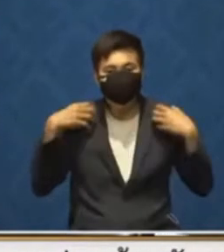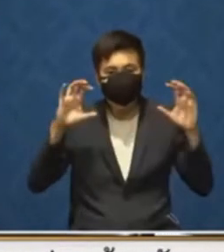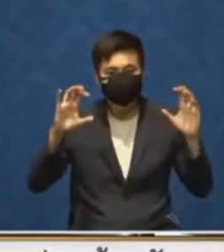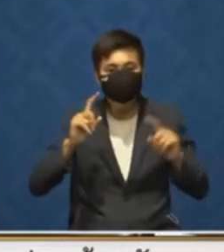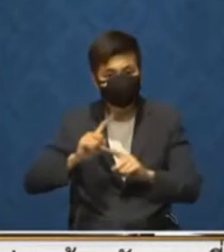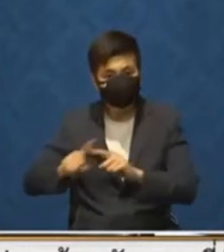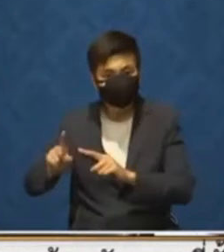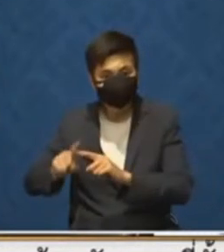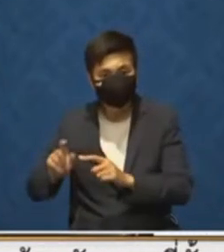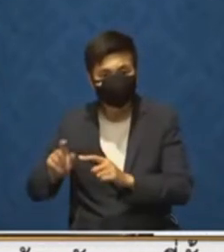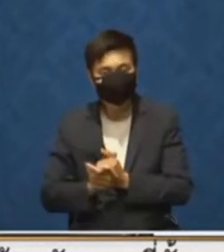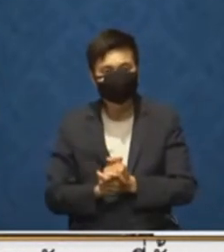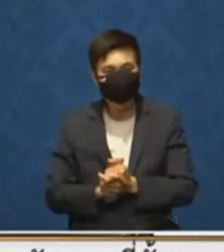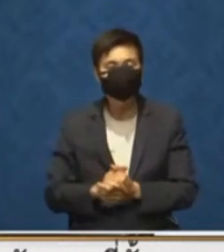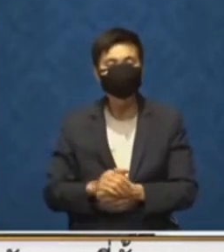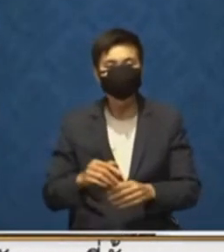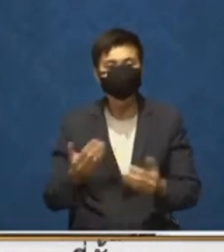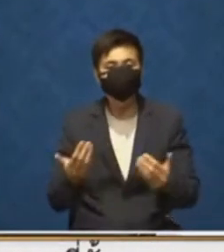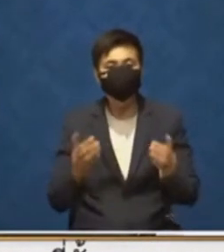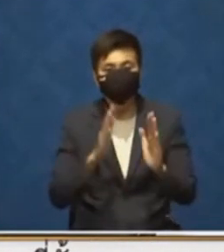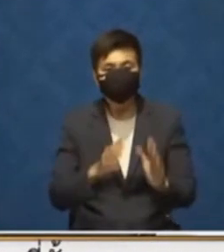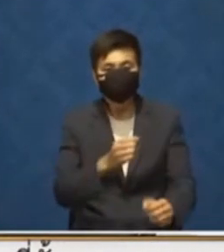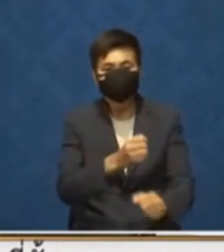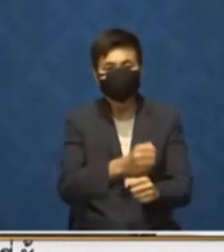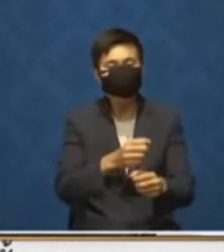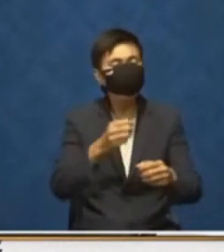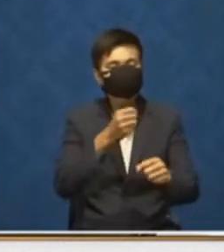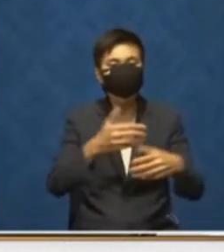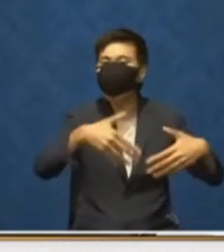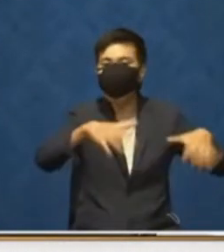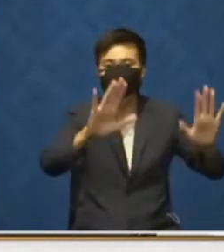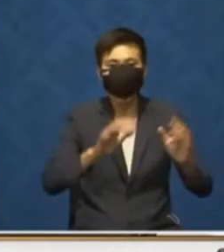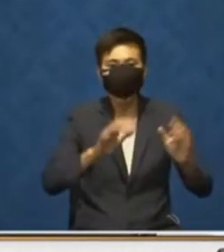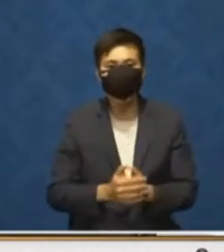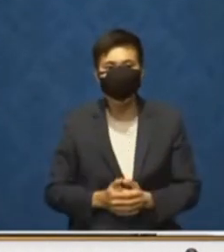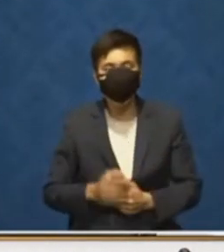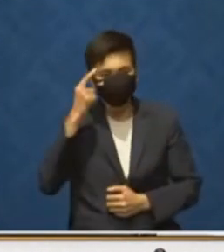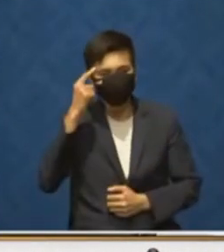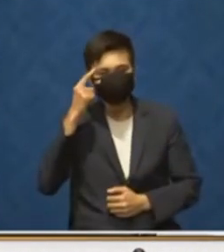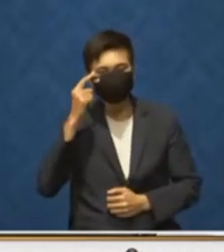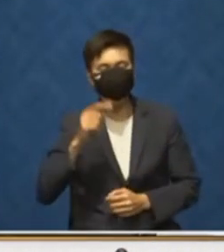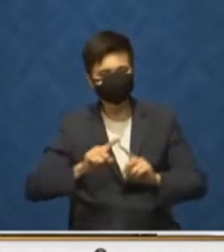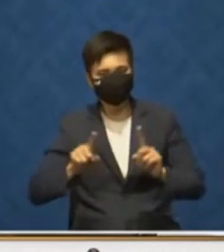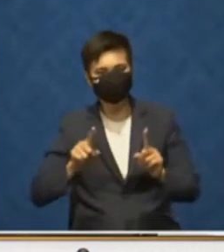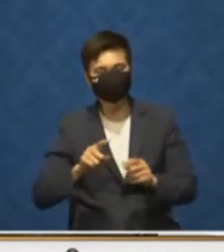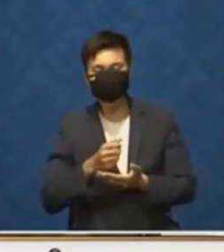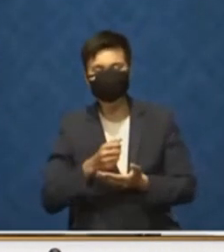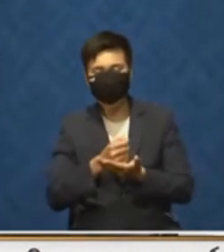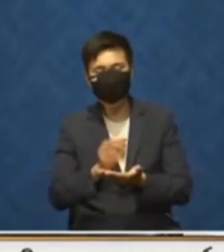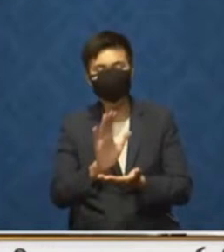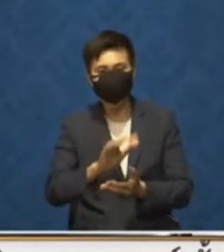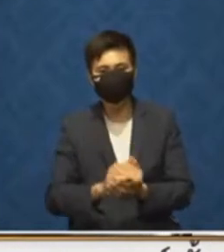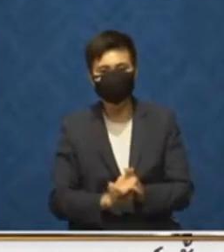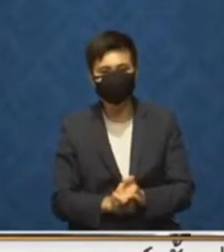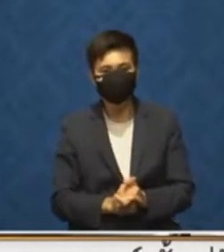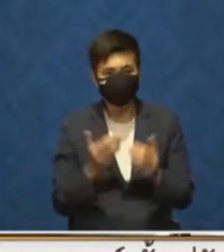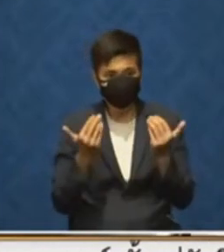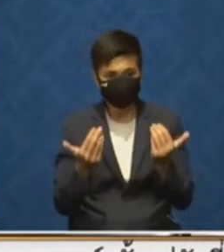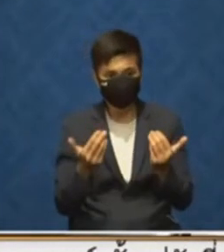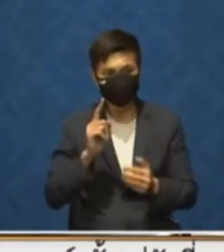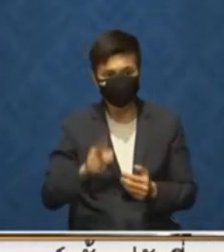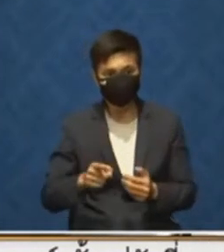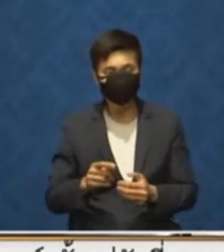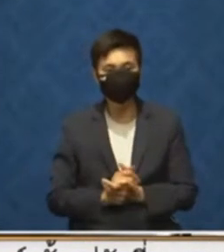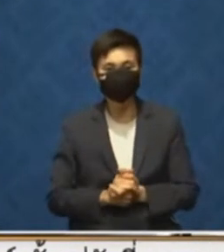ครับไอ้ลูกน้องทำใบก็ผมจะบอกพี่น้องประชาชนครับว่าต่อไปนี้ตามติดตามชมด้วยครับหนังฉาย